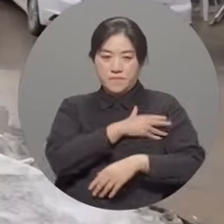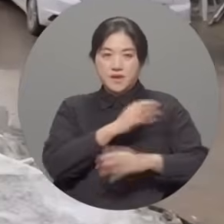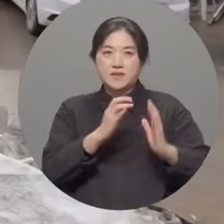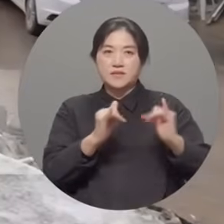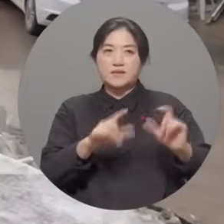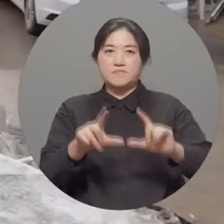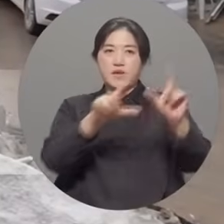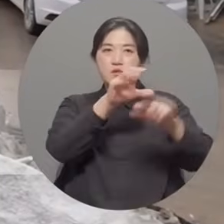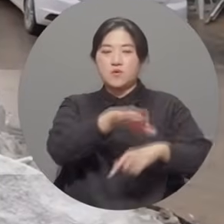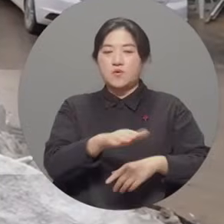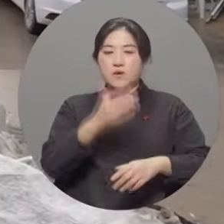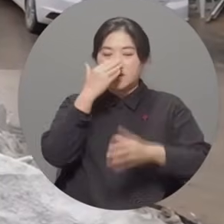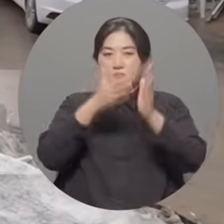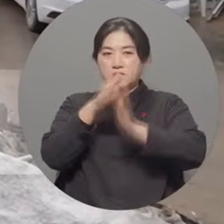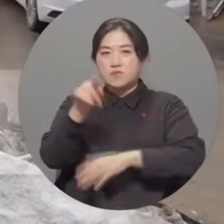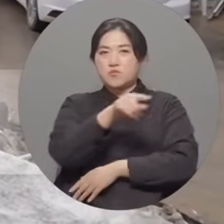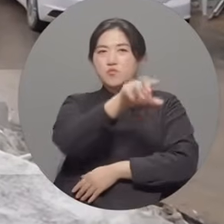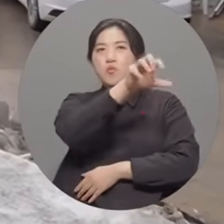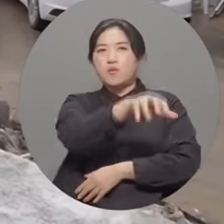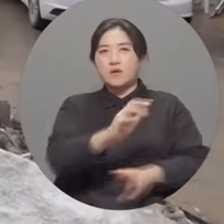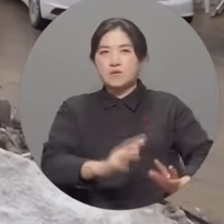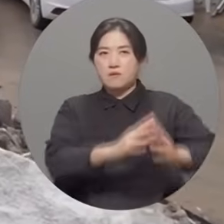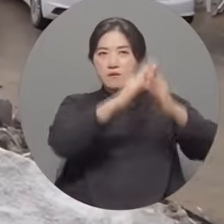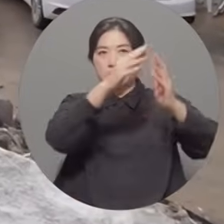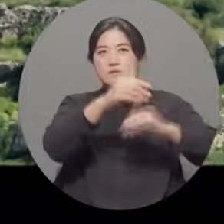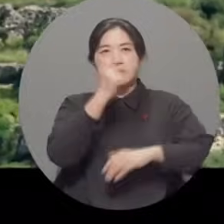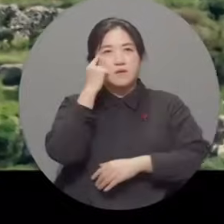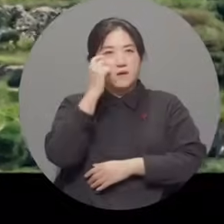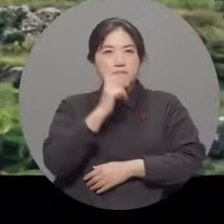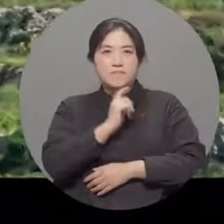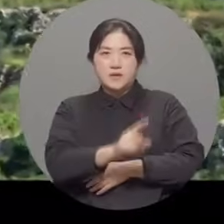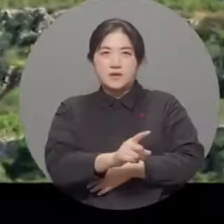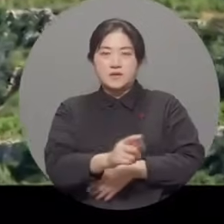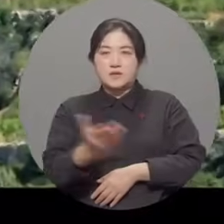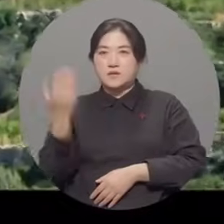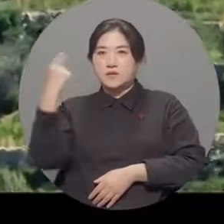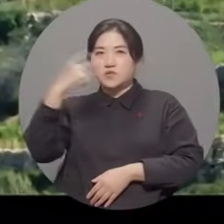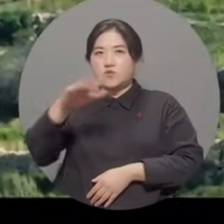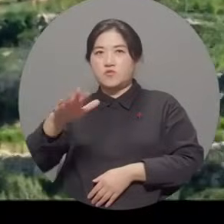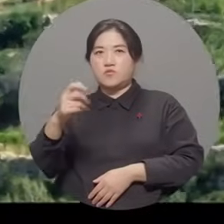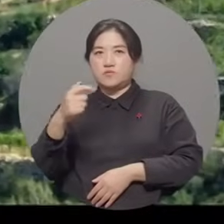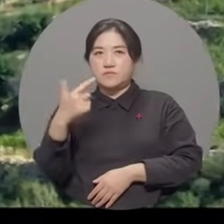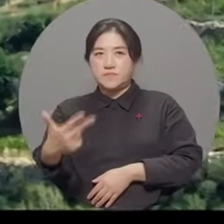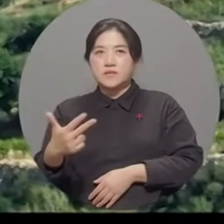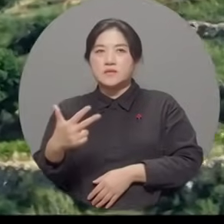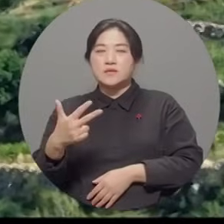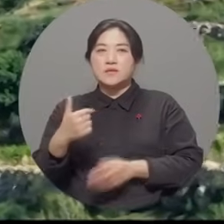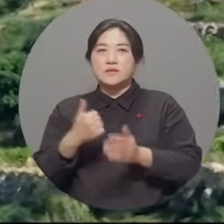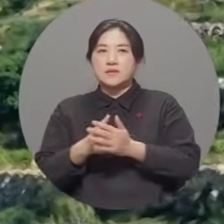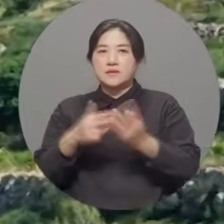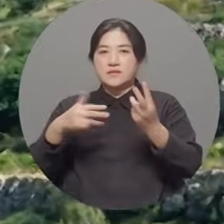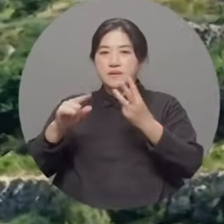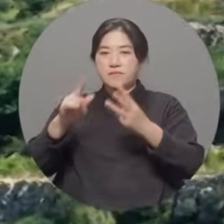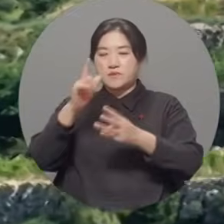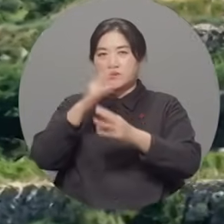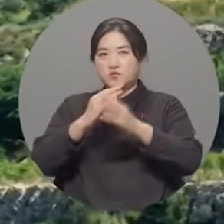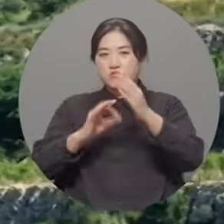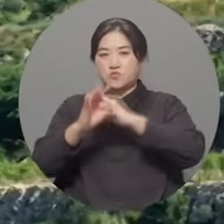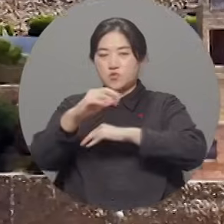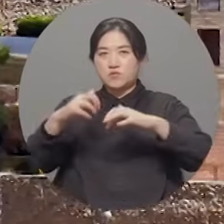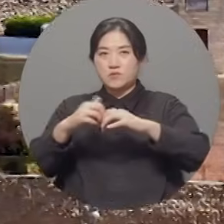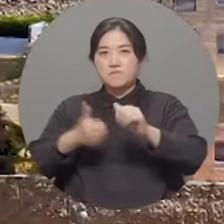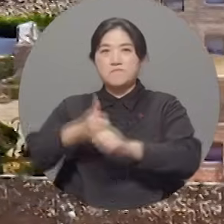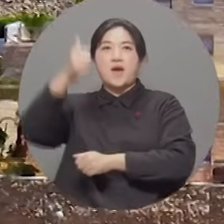있는 동예루살렘에 건설될 것으로 알려졌습니다. 지난 1967년 3차 중동 전쟁에서 승리한